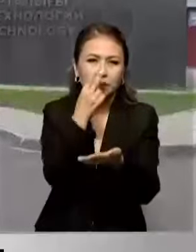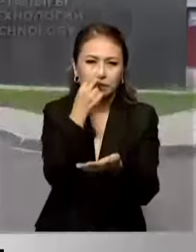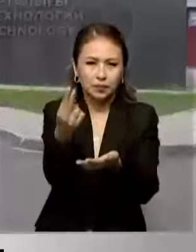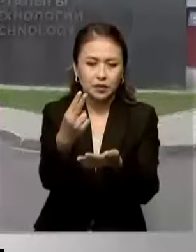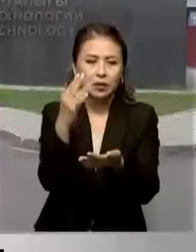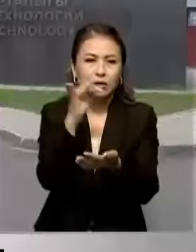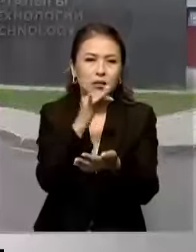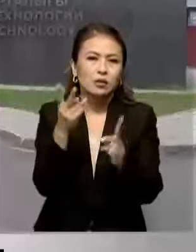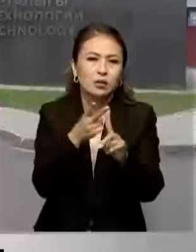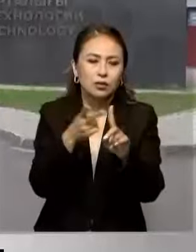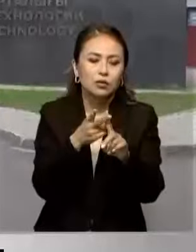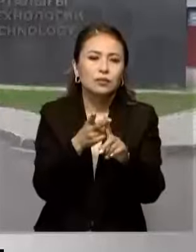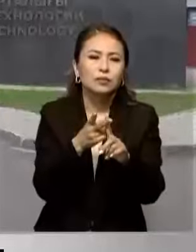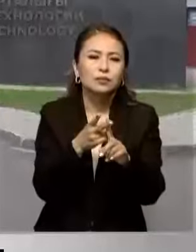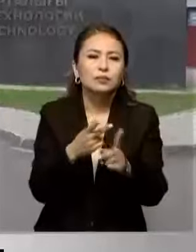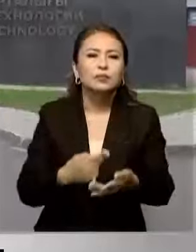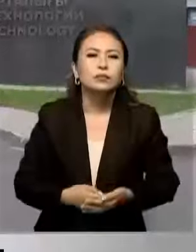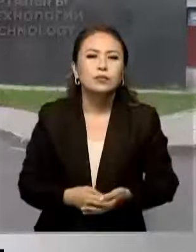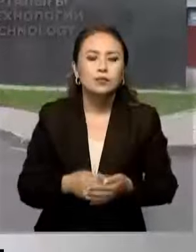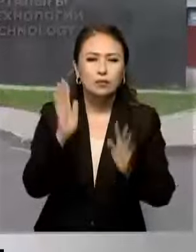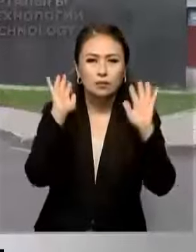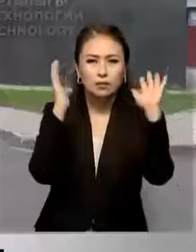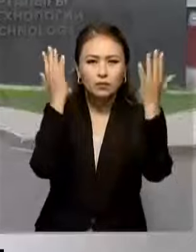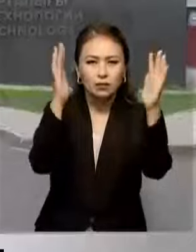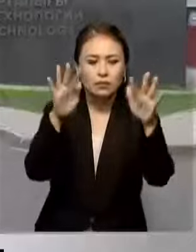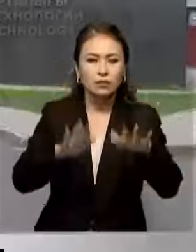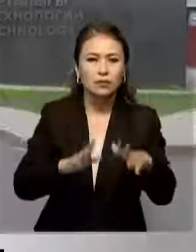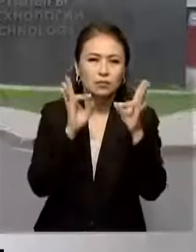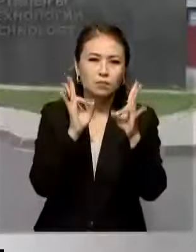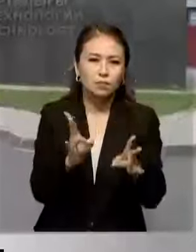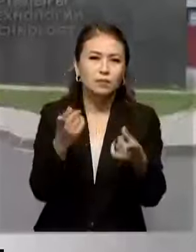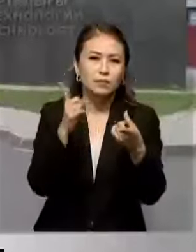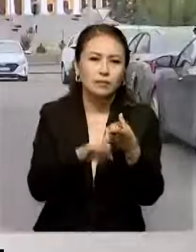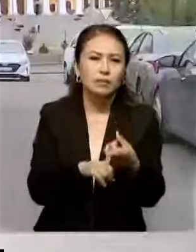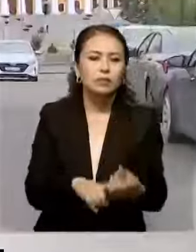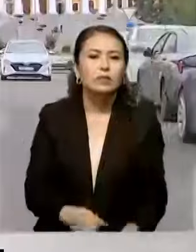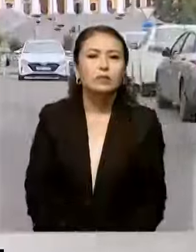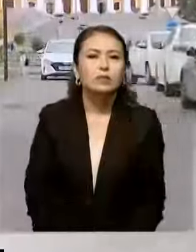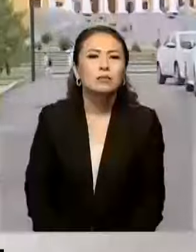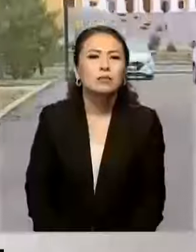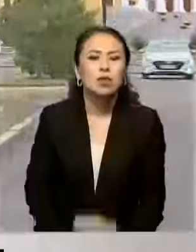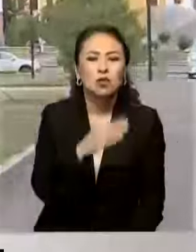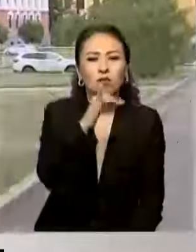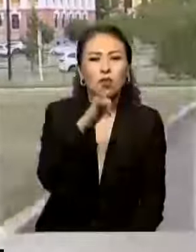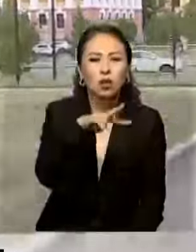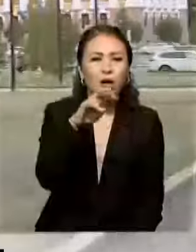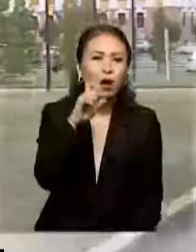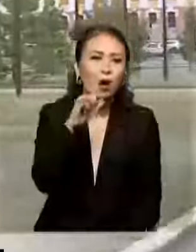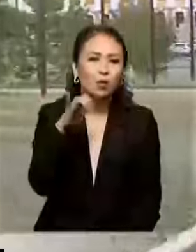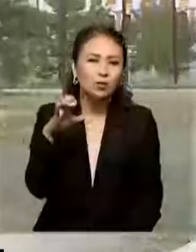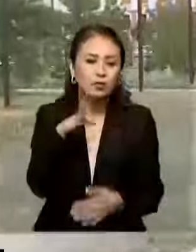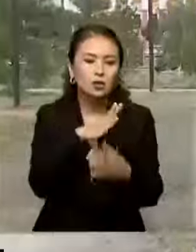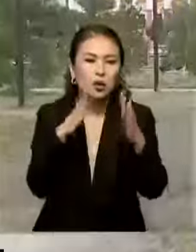енді екінші жақтан на саябақтың зақым келінуіне алып келеді. Full House компаниясы